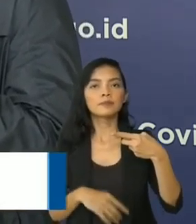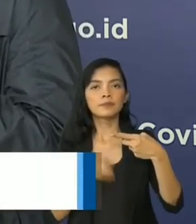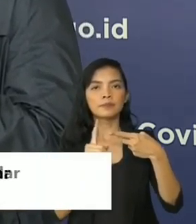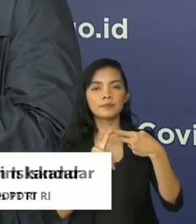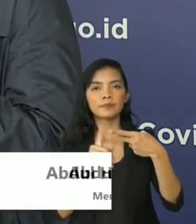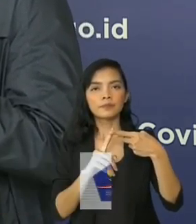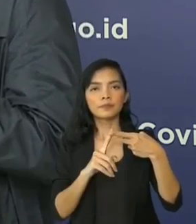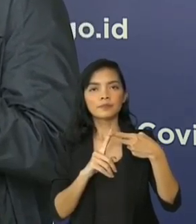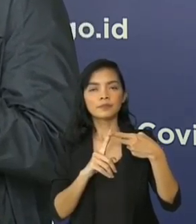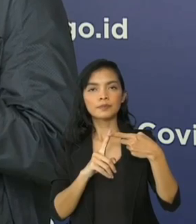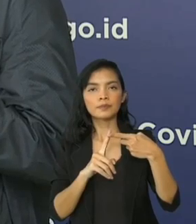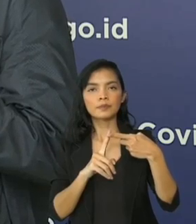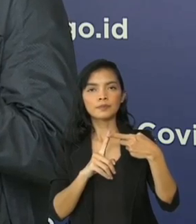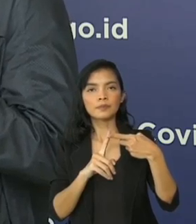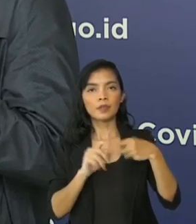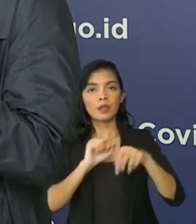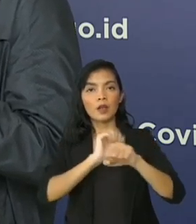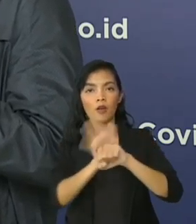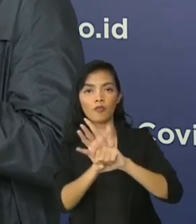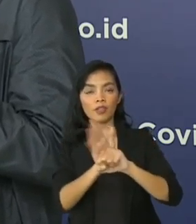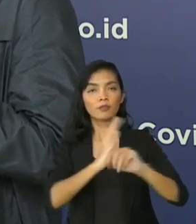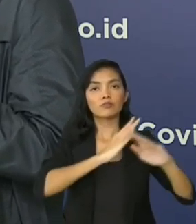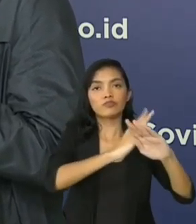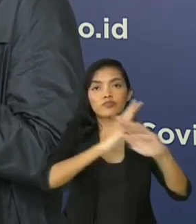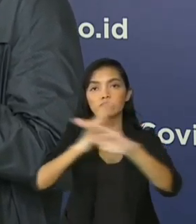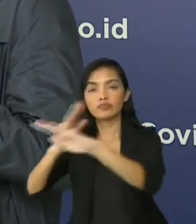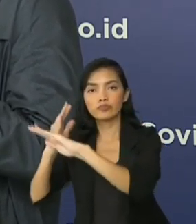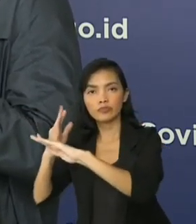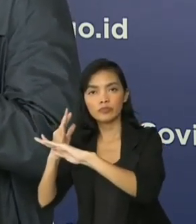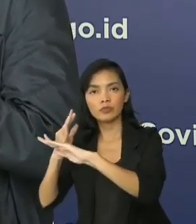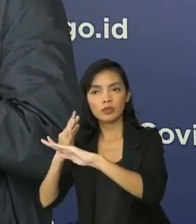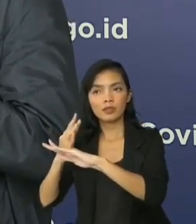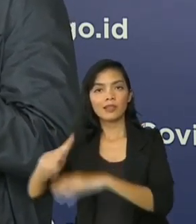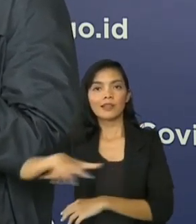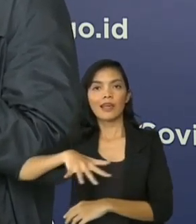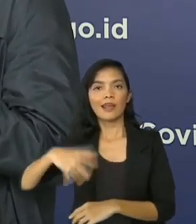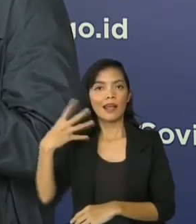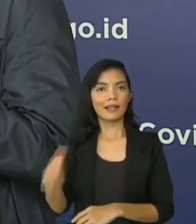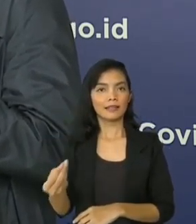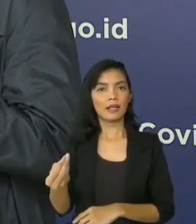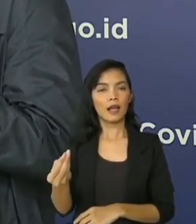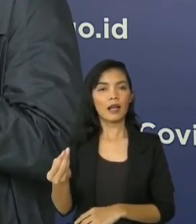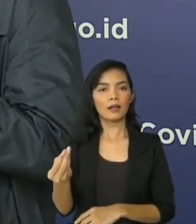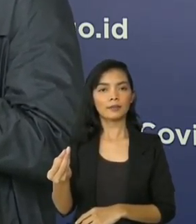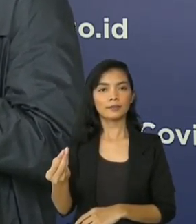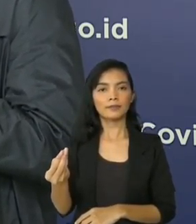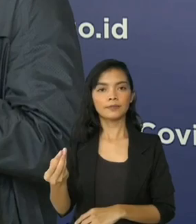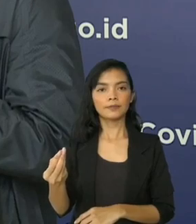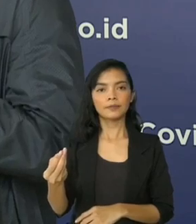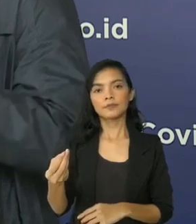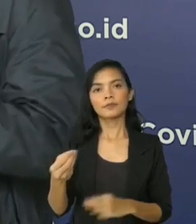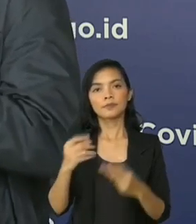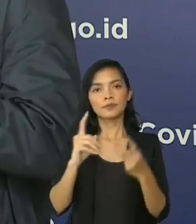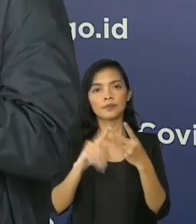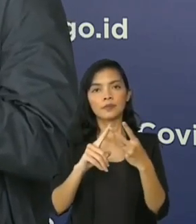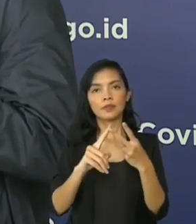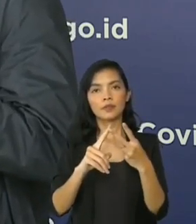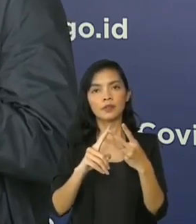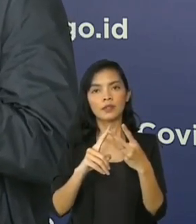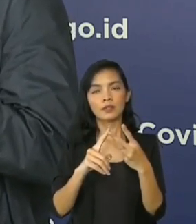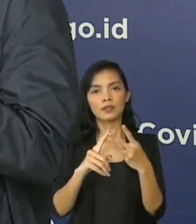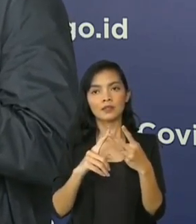pencegahan dan penanganan konflik 19 di Scope desa di level Desa kemudian lever